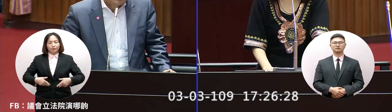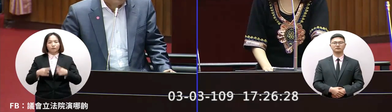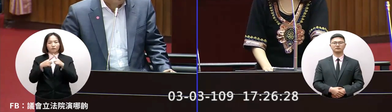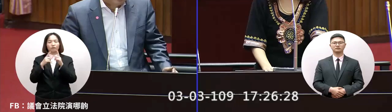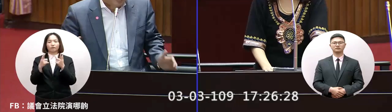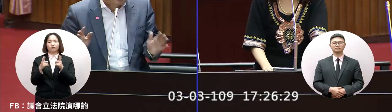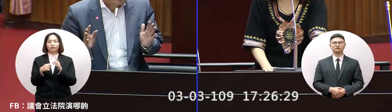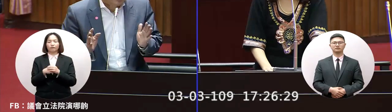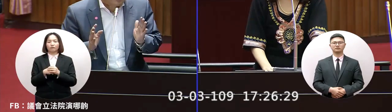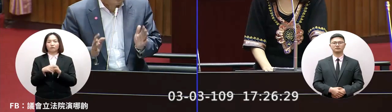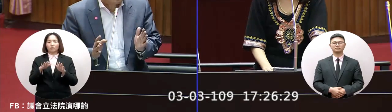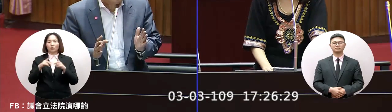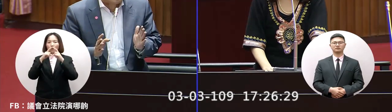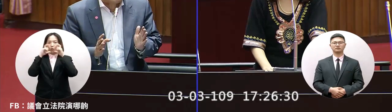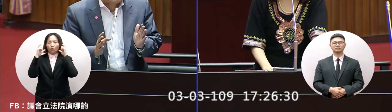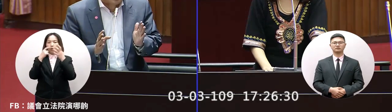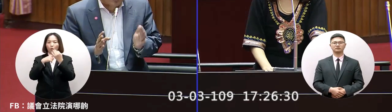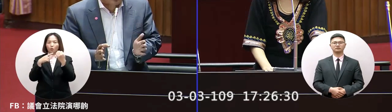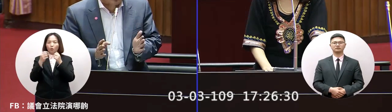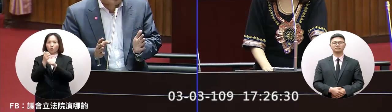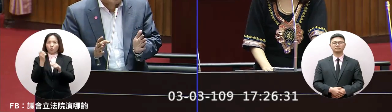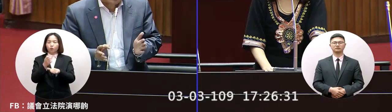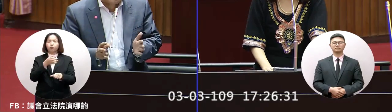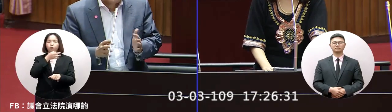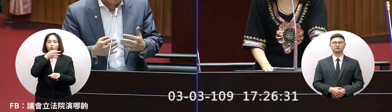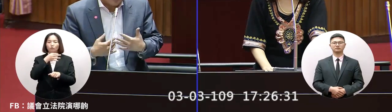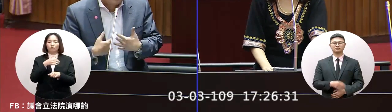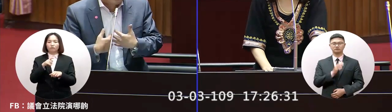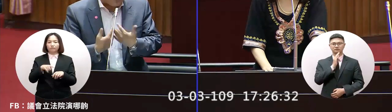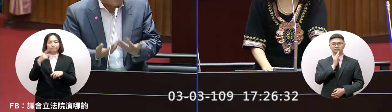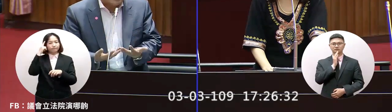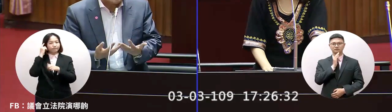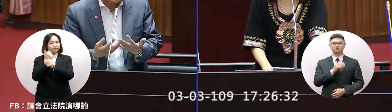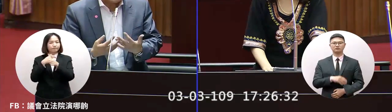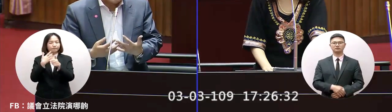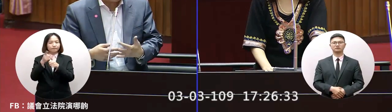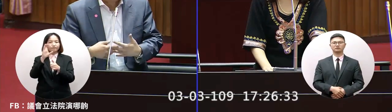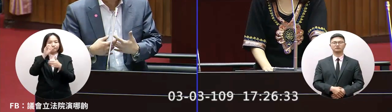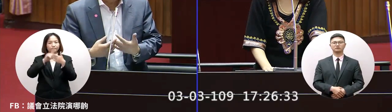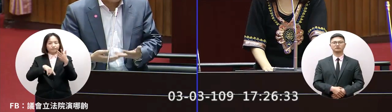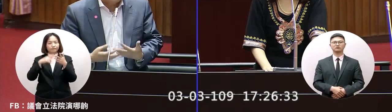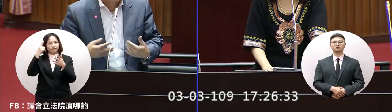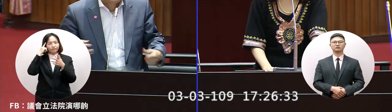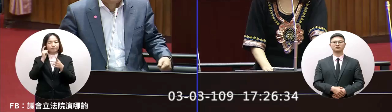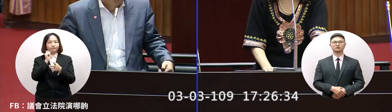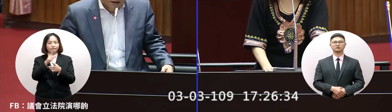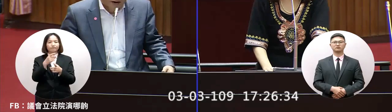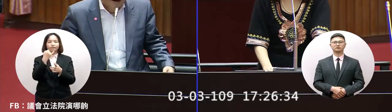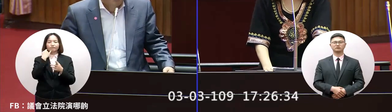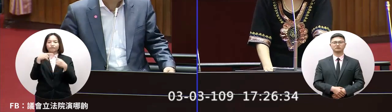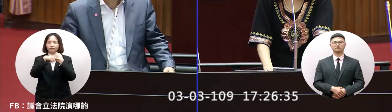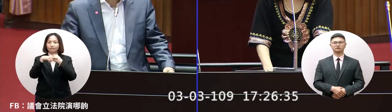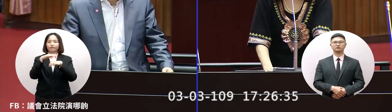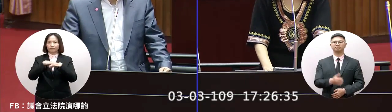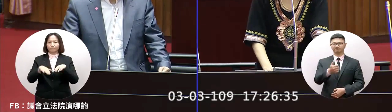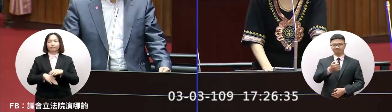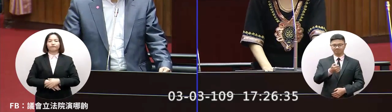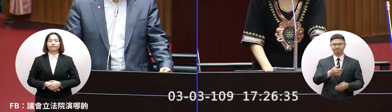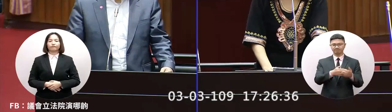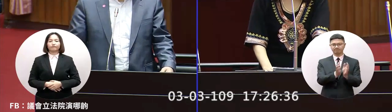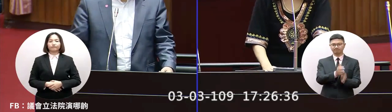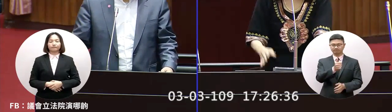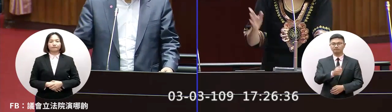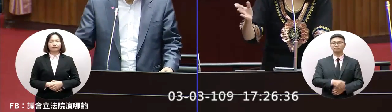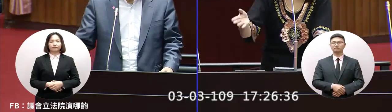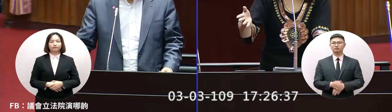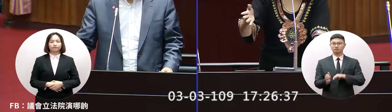性。好，不过现在口罩量越来越充足，那我们考虑他们的方便性，怎么样让它能够更方便，这我们会检讨。 好，谢谢部长。好，那